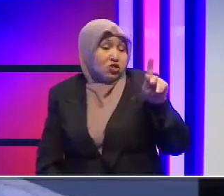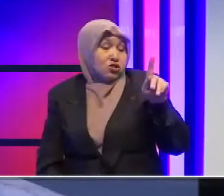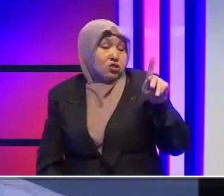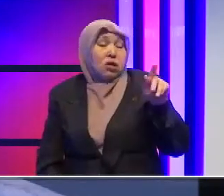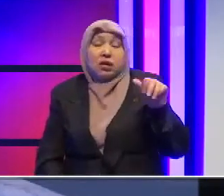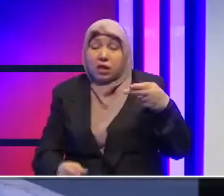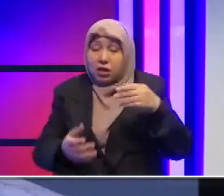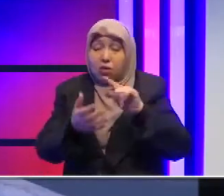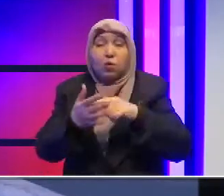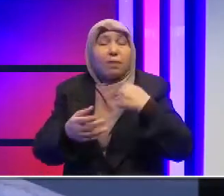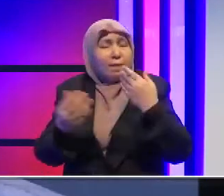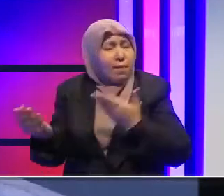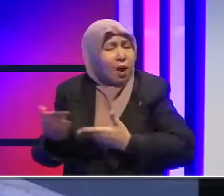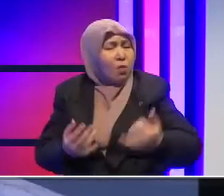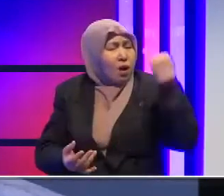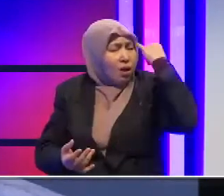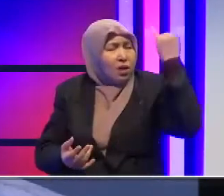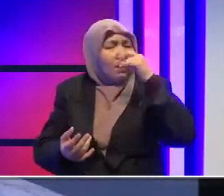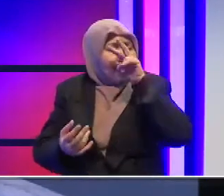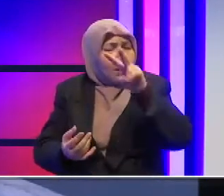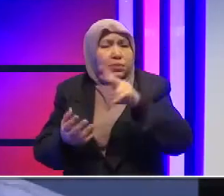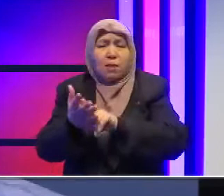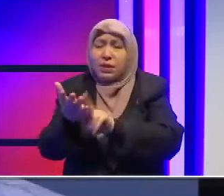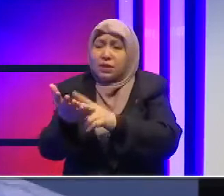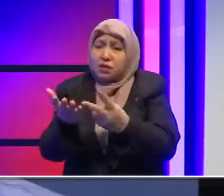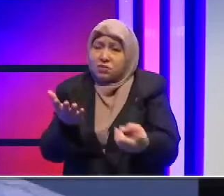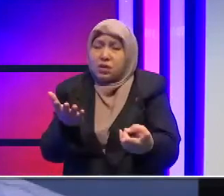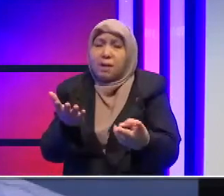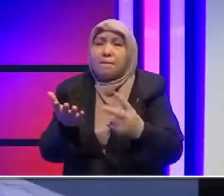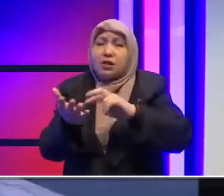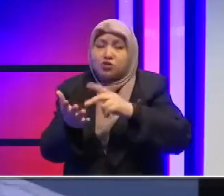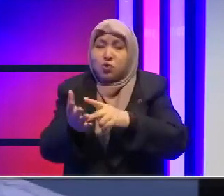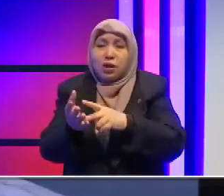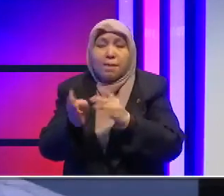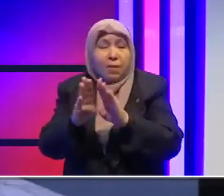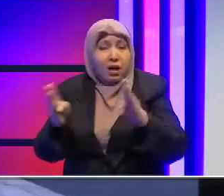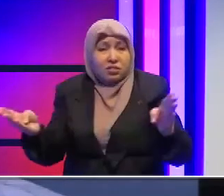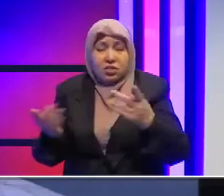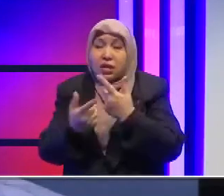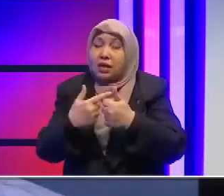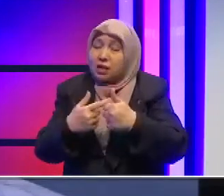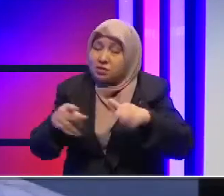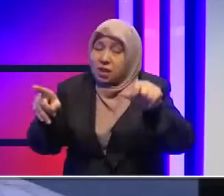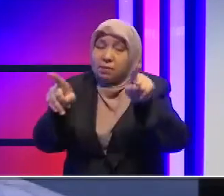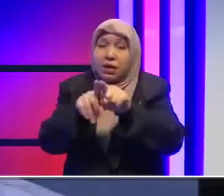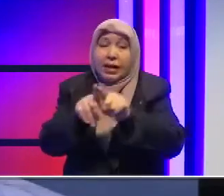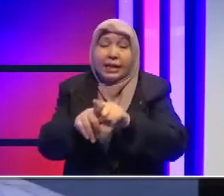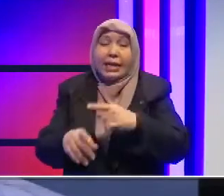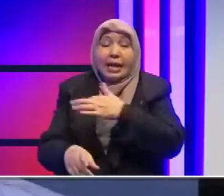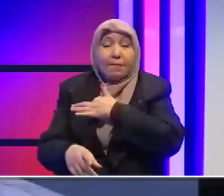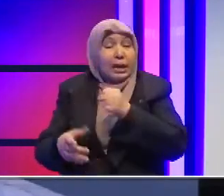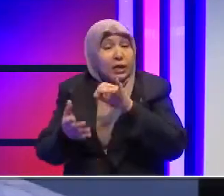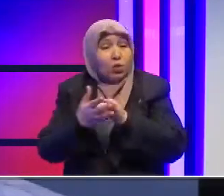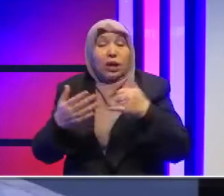yang membawakan pandangan daripada Zamakhsyari ketika mana dia mentafsirkan maksud bahasa pada langit ini, diumpamakan iman itu adalah